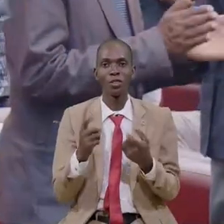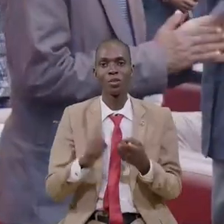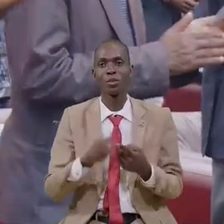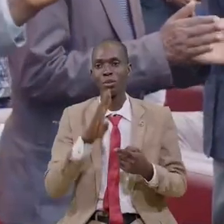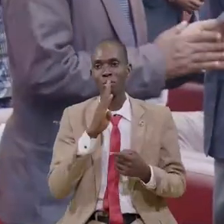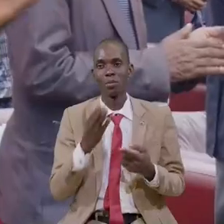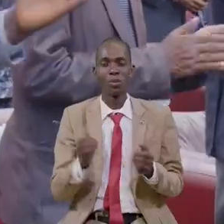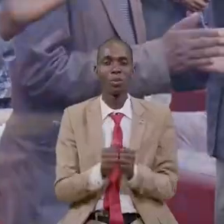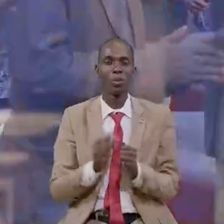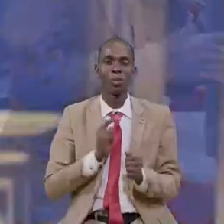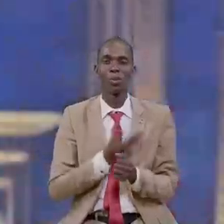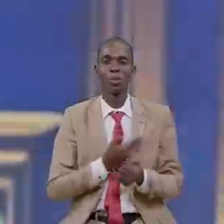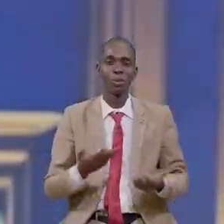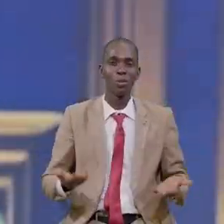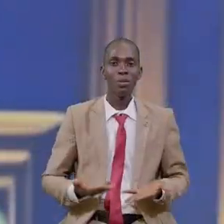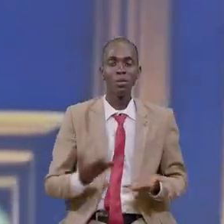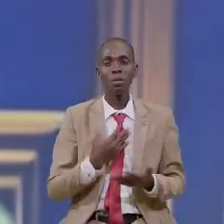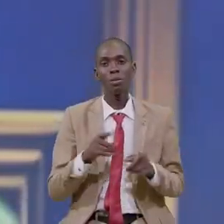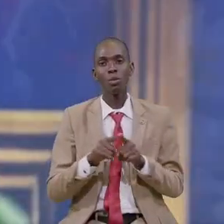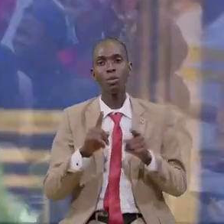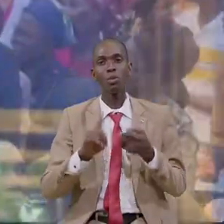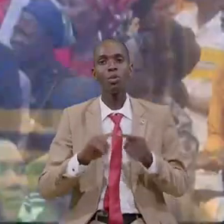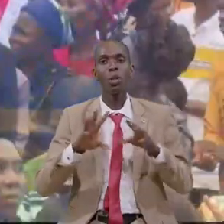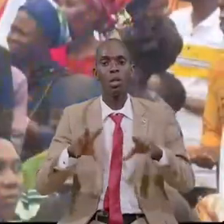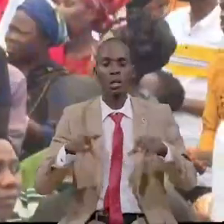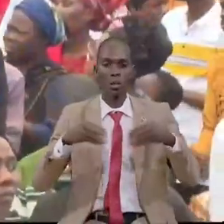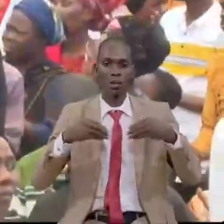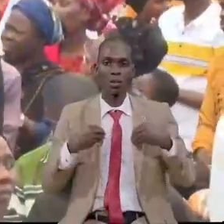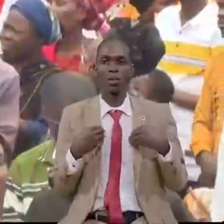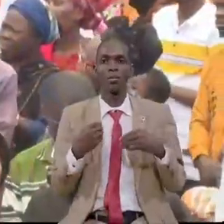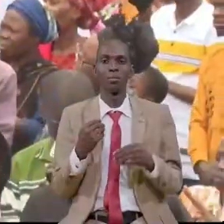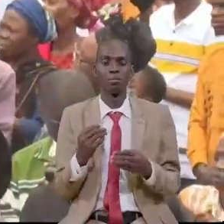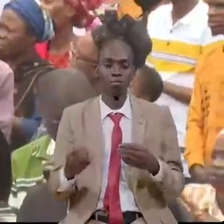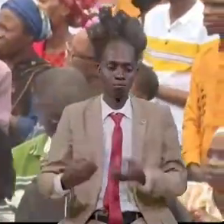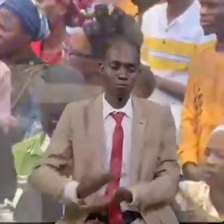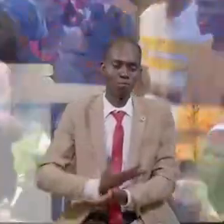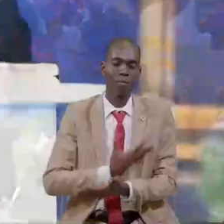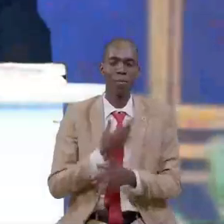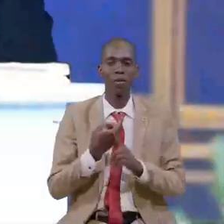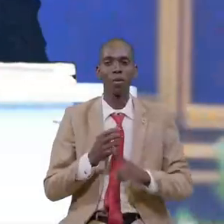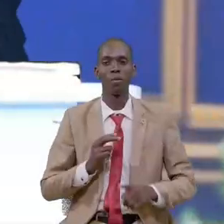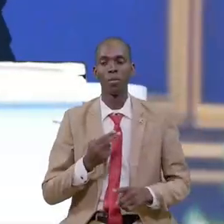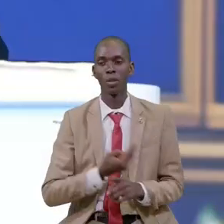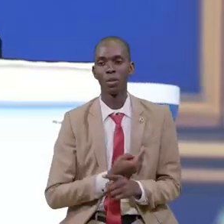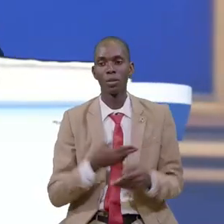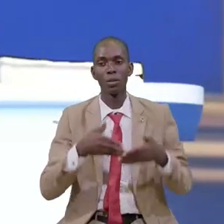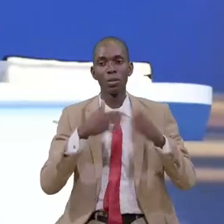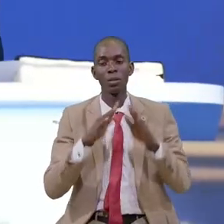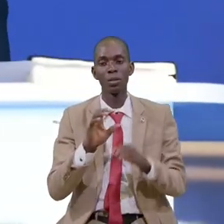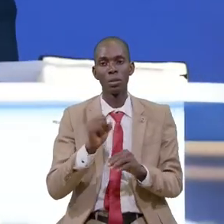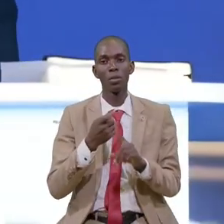de participer à ce programme, de nous impacter, de recevoir aussi notre impartition.